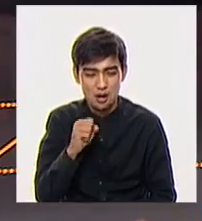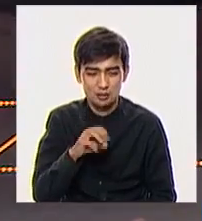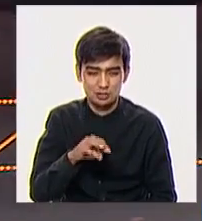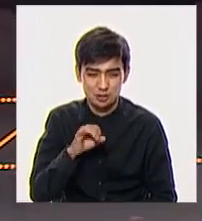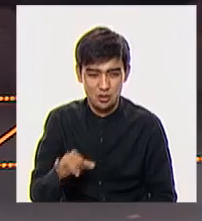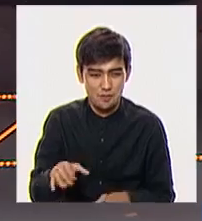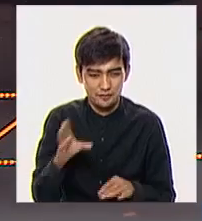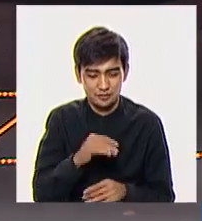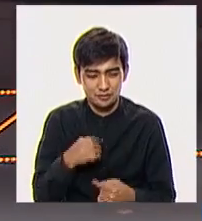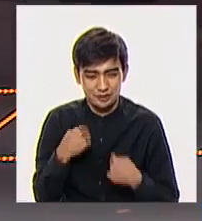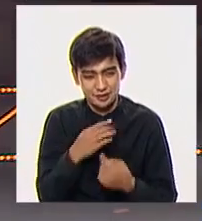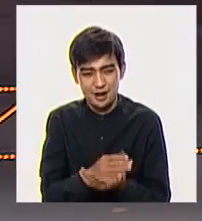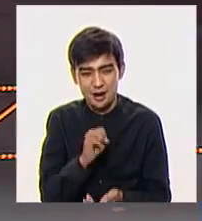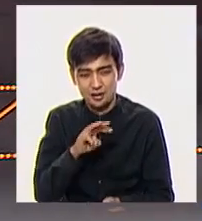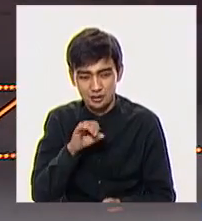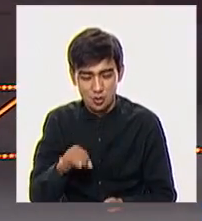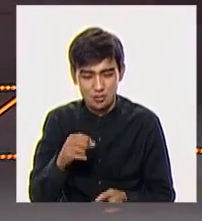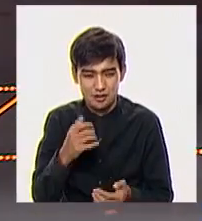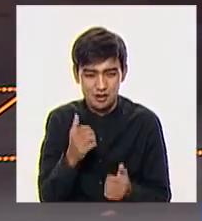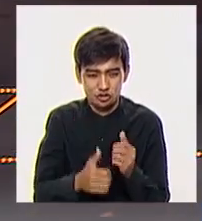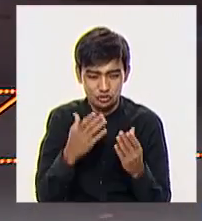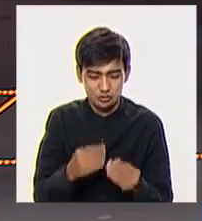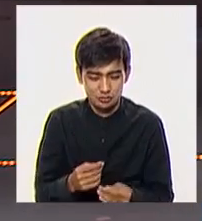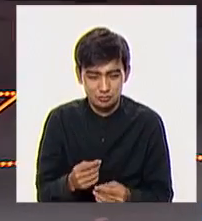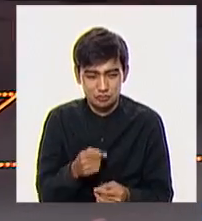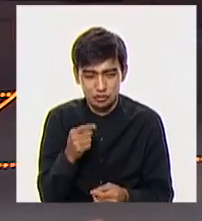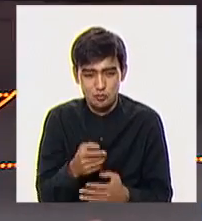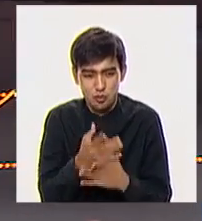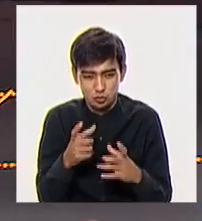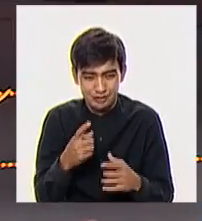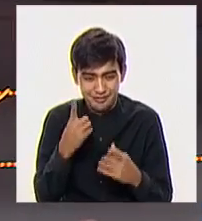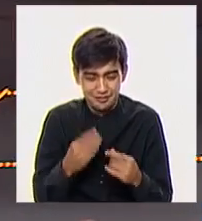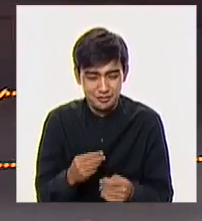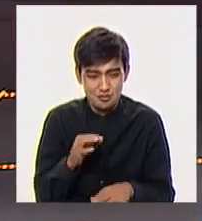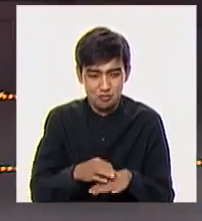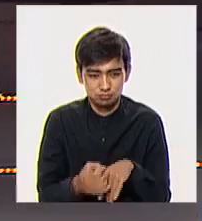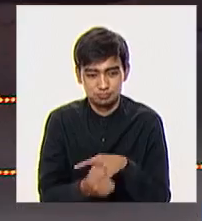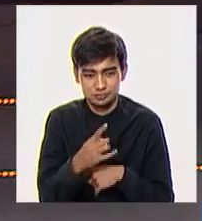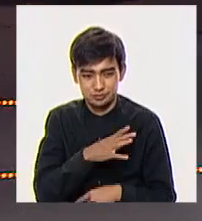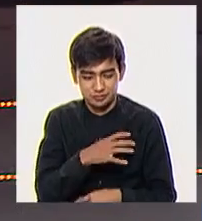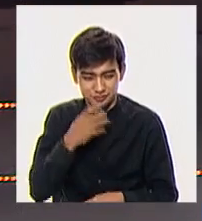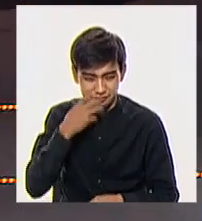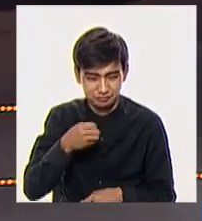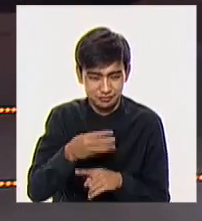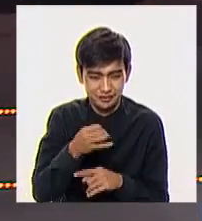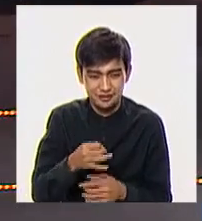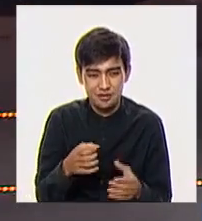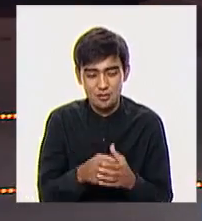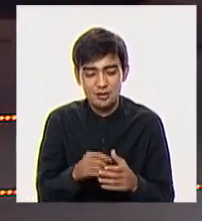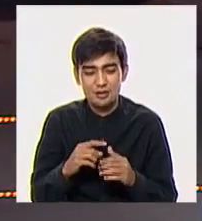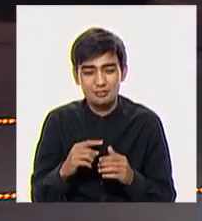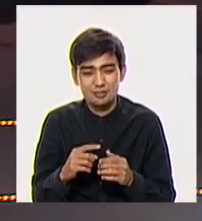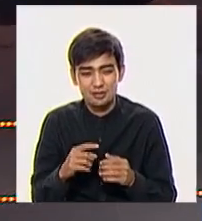қашты. Атырауда күніне денсаулығы нашарлаған мыңдаған адам жедел жәрдем шақыртса, Маңғыстау облысында кейбір компаниялар қызметкерлерін